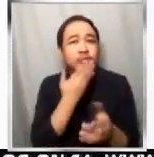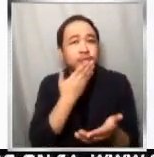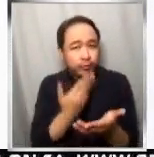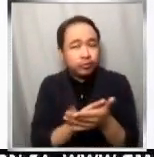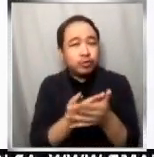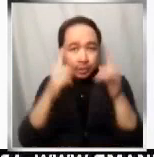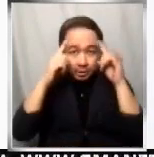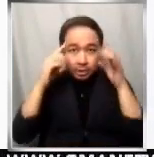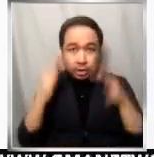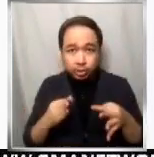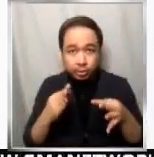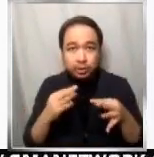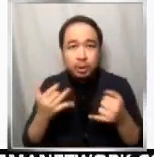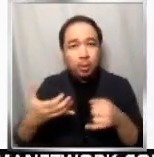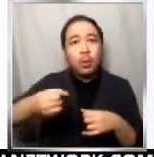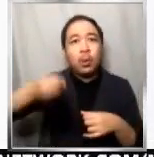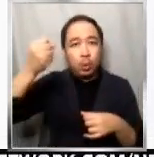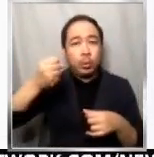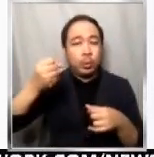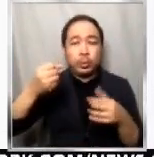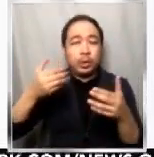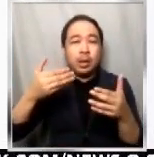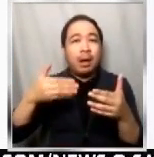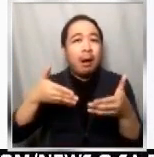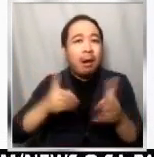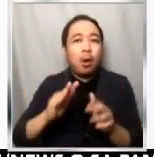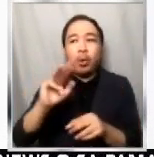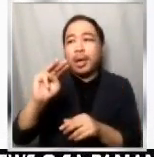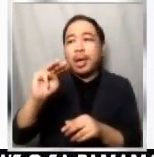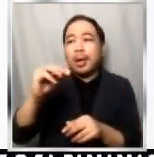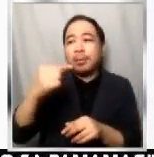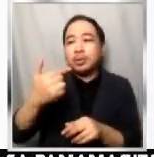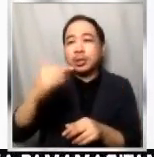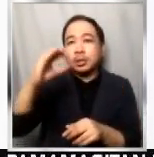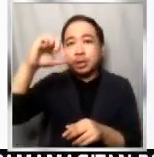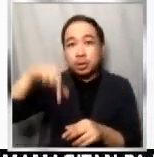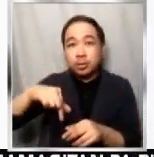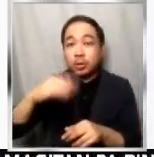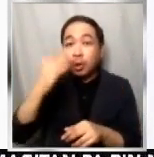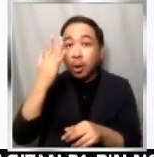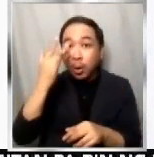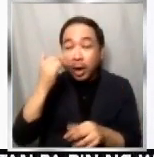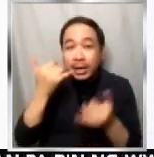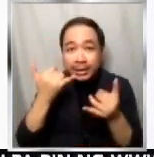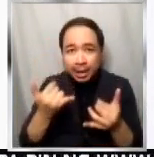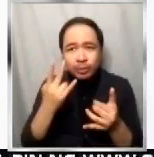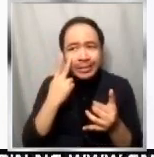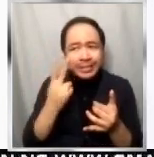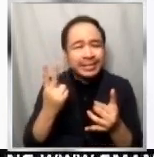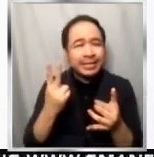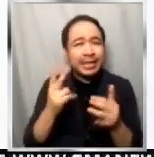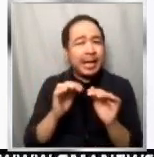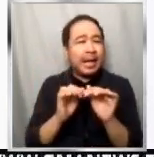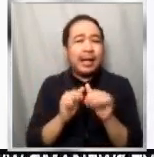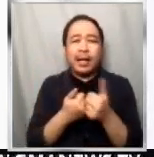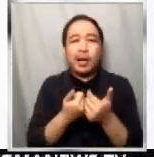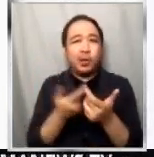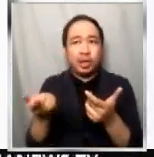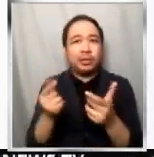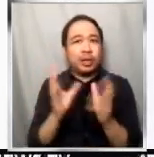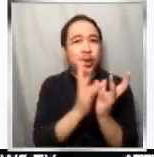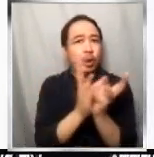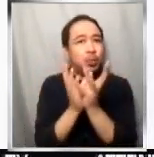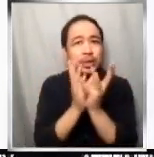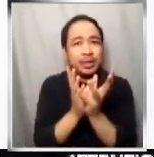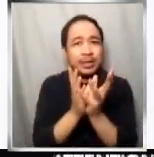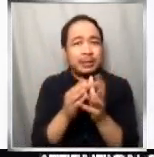muna mag-open ang industries. Kapag tayo ay dinilimit natin ang mobility ng ating communities, ay talagang